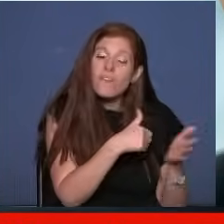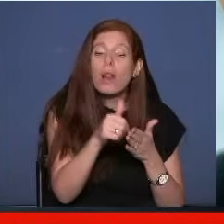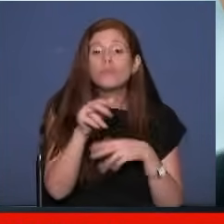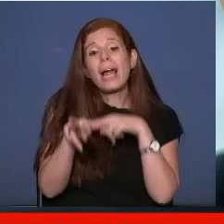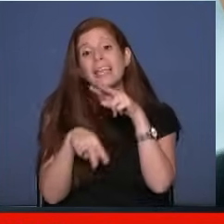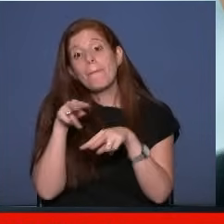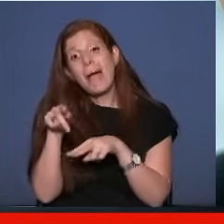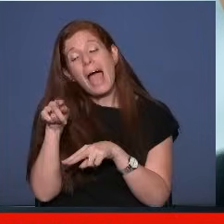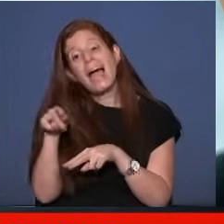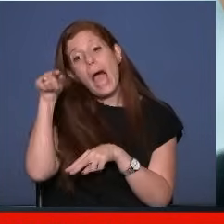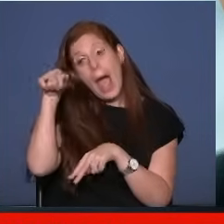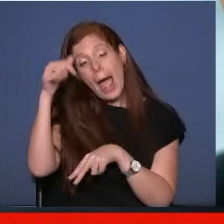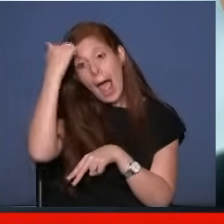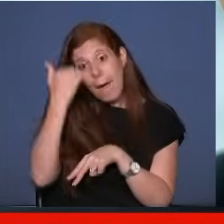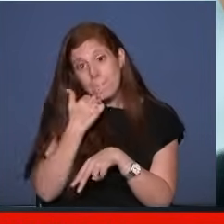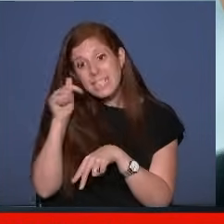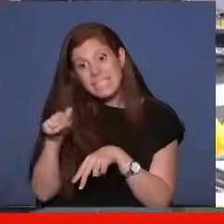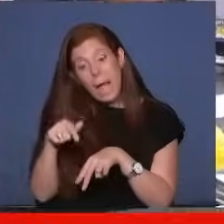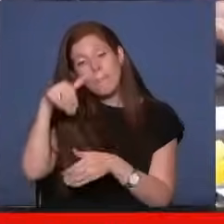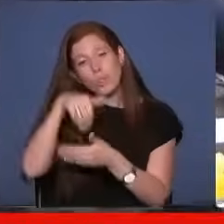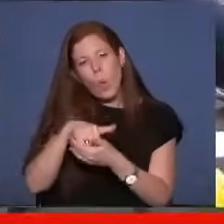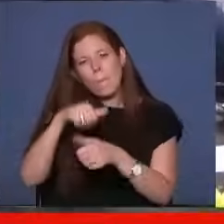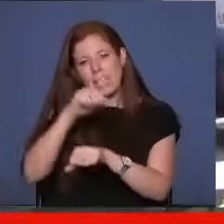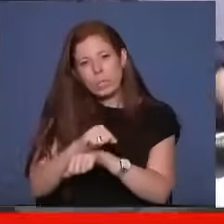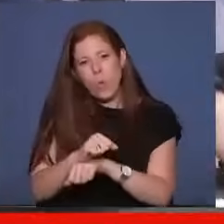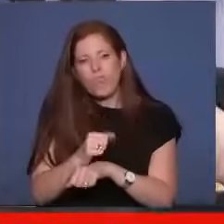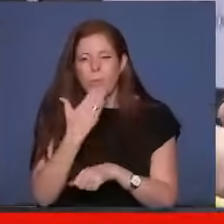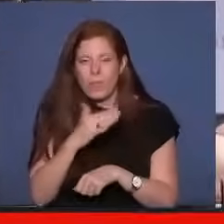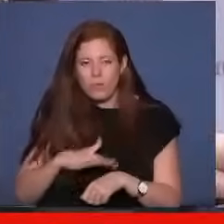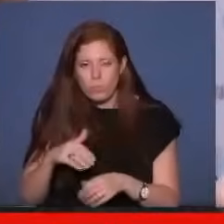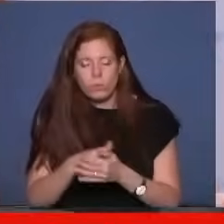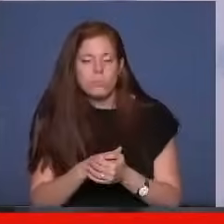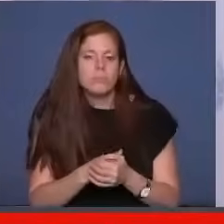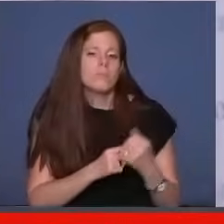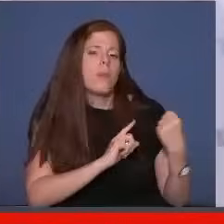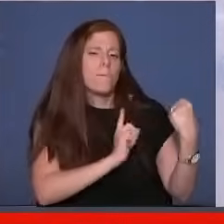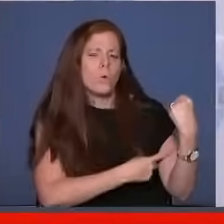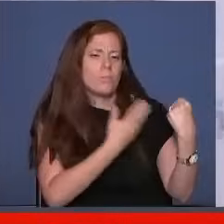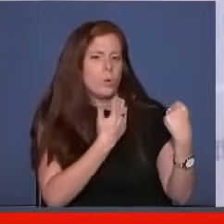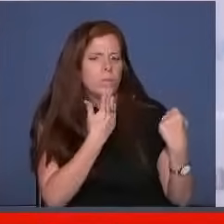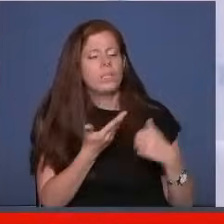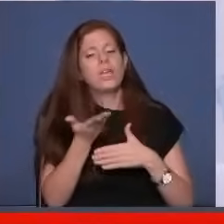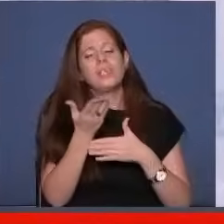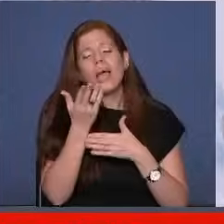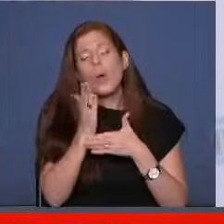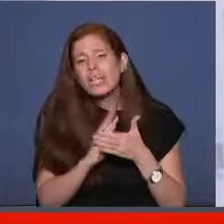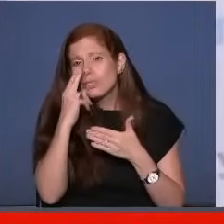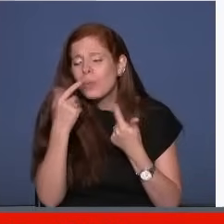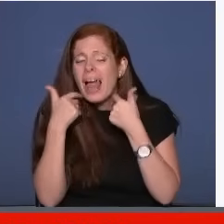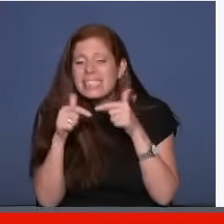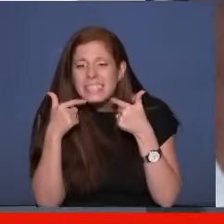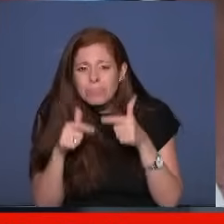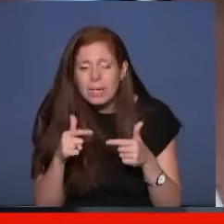לטפח חמאס אצלך בבתי הסוהר וביהודה ושומרון. בעוצמה יהודית היו שנחלצו להצדיק ולהסביר את האמירה ונדבו